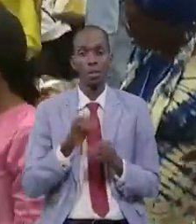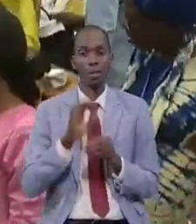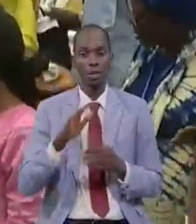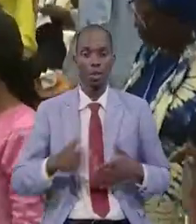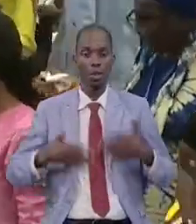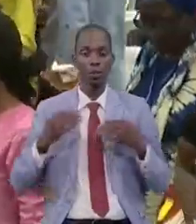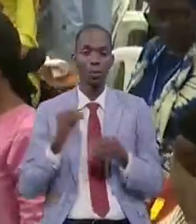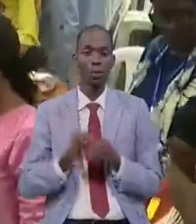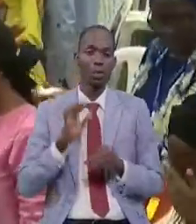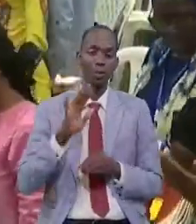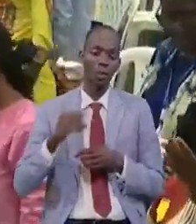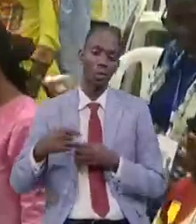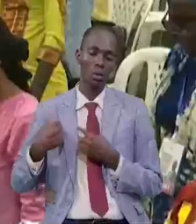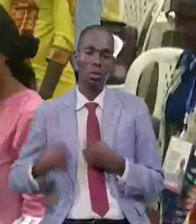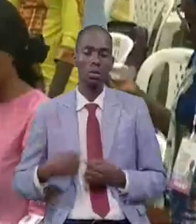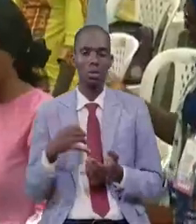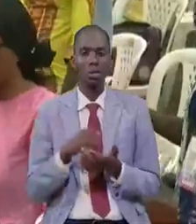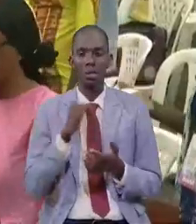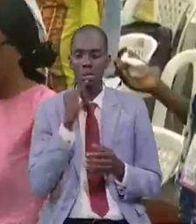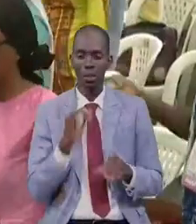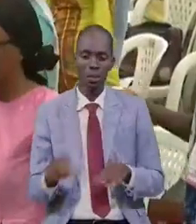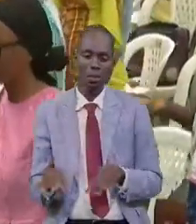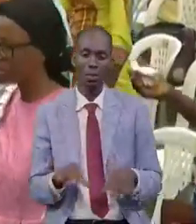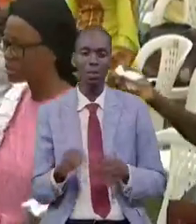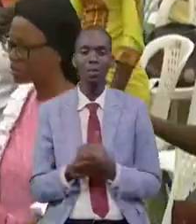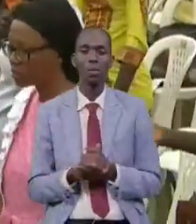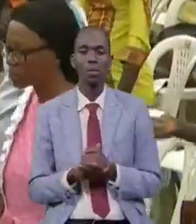ton cœur que c'est